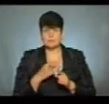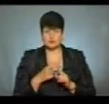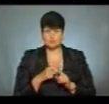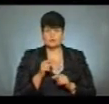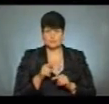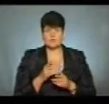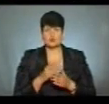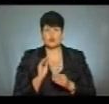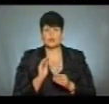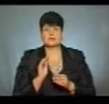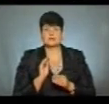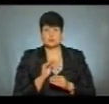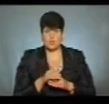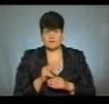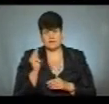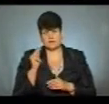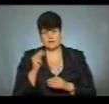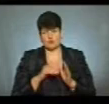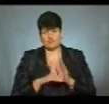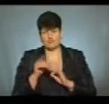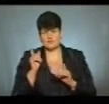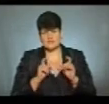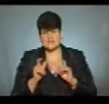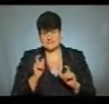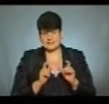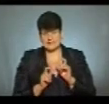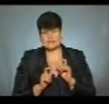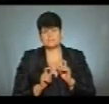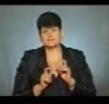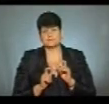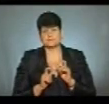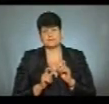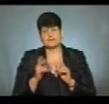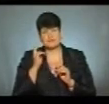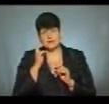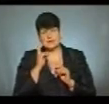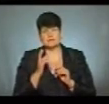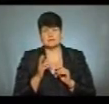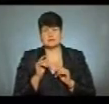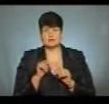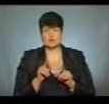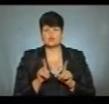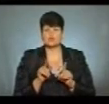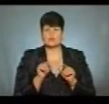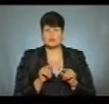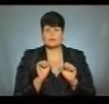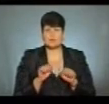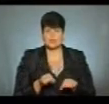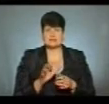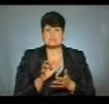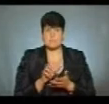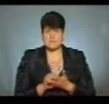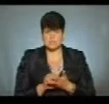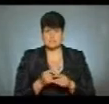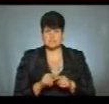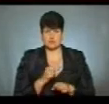додаткові навчання в університеті, в Києві університеті, для того, щоб вони могли займатися от